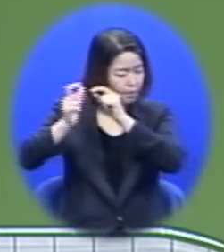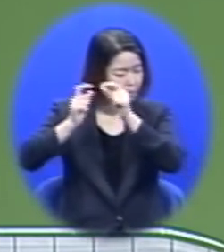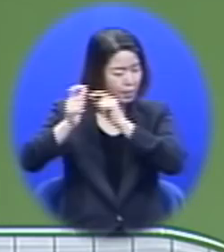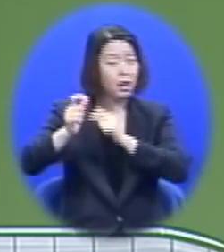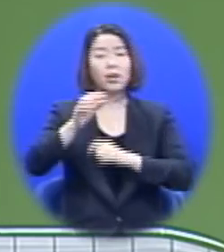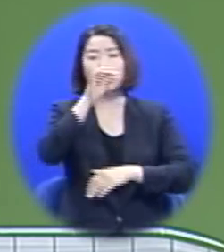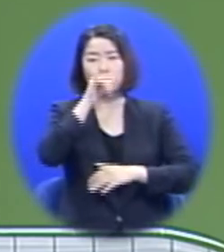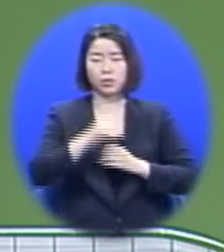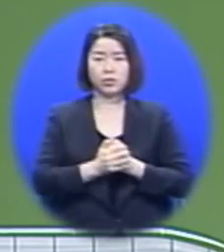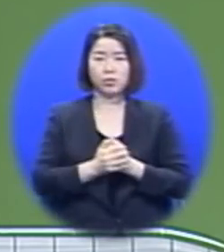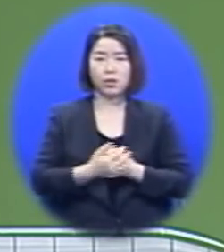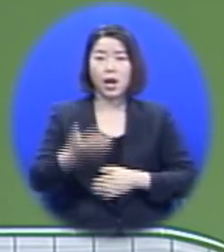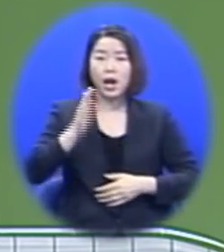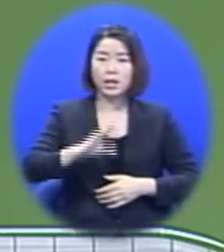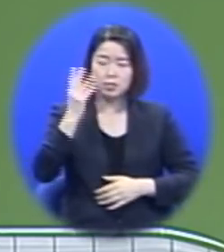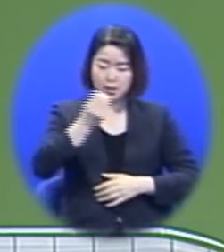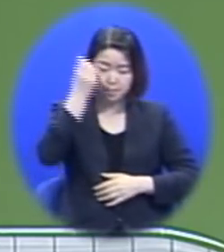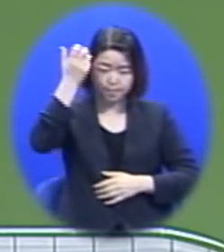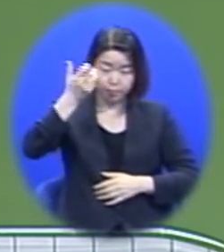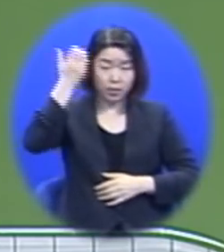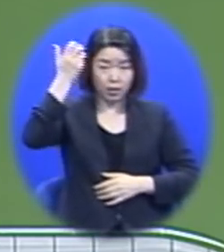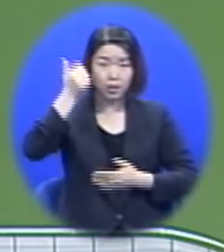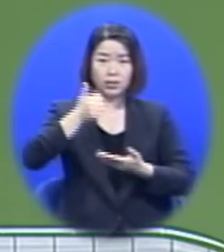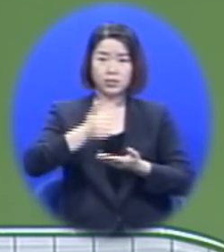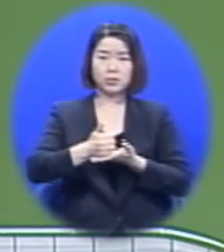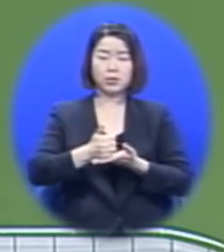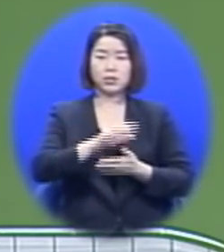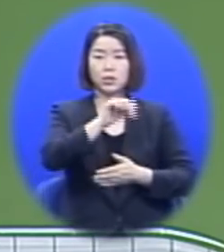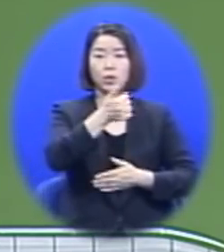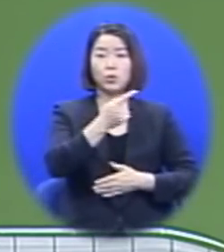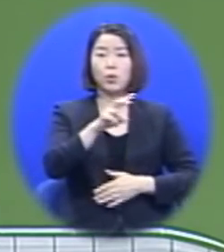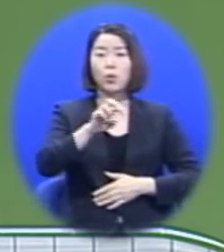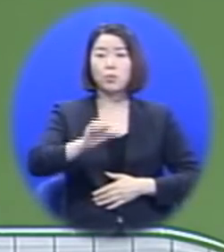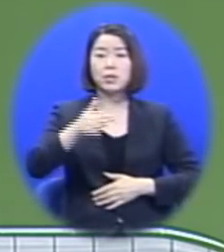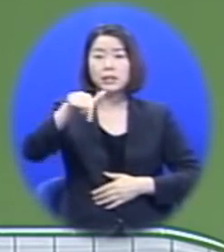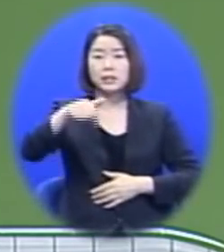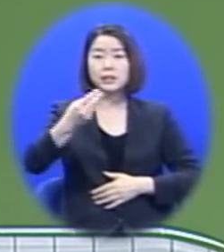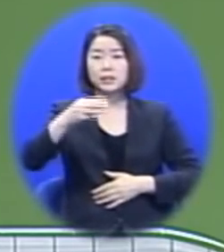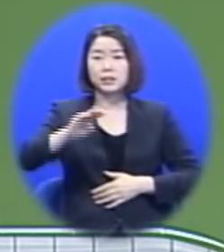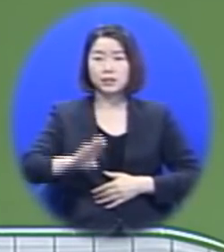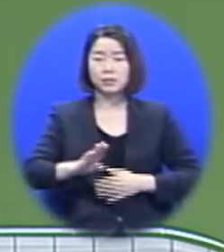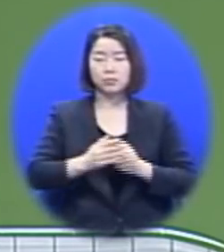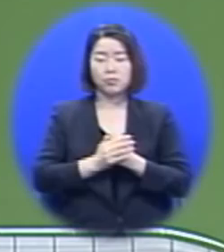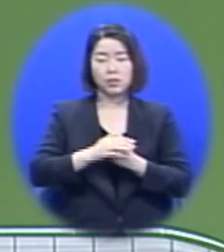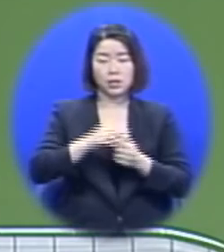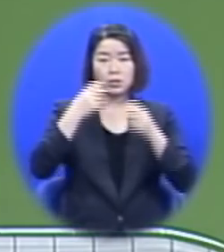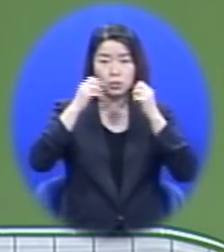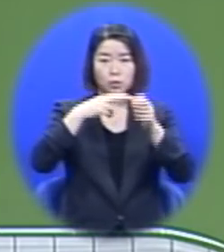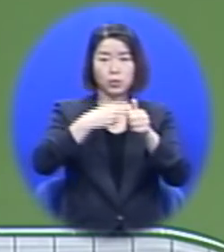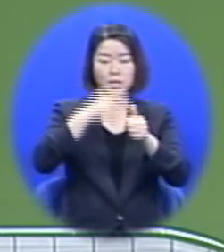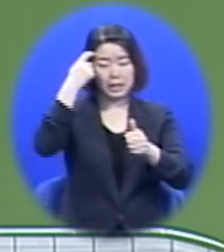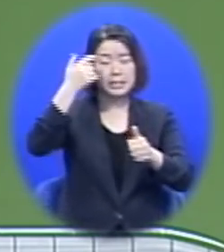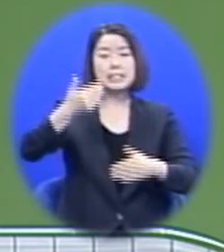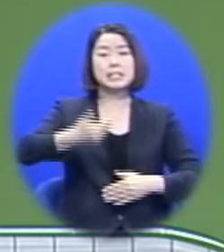했습니다. 그런데 성령께서 노만 그립 선교사에게 질문을 하셨습니다.